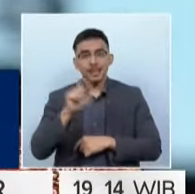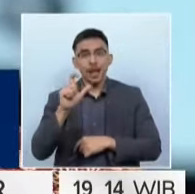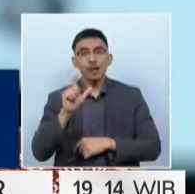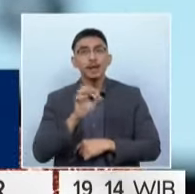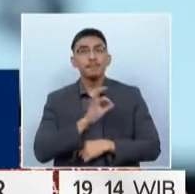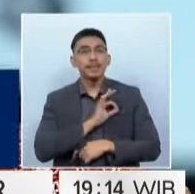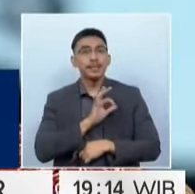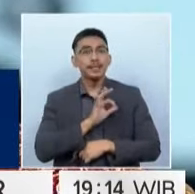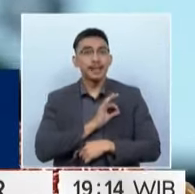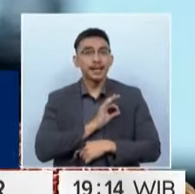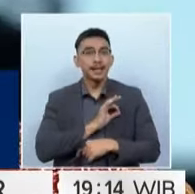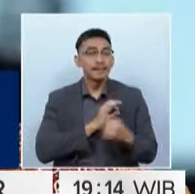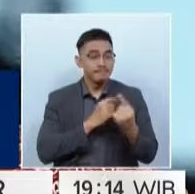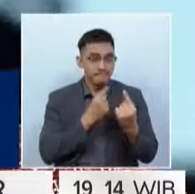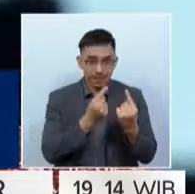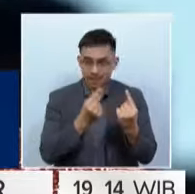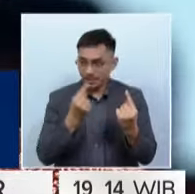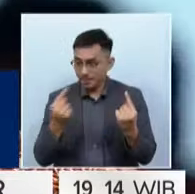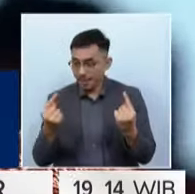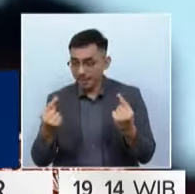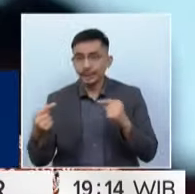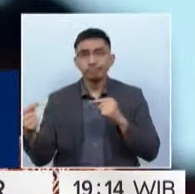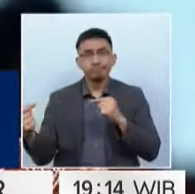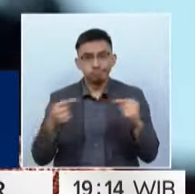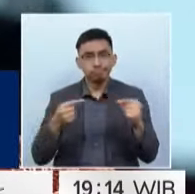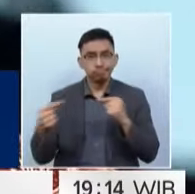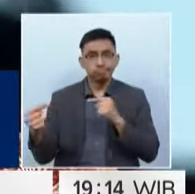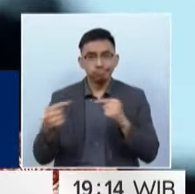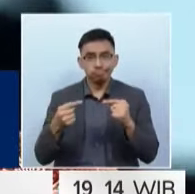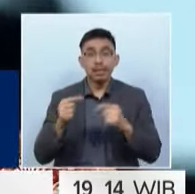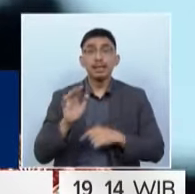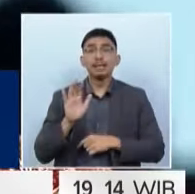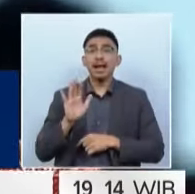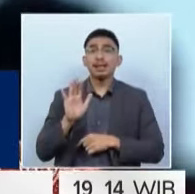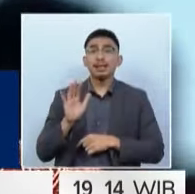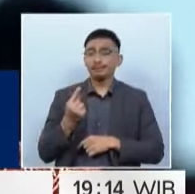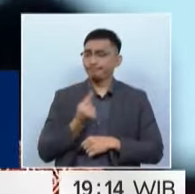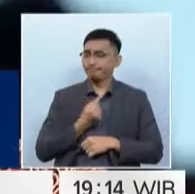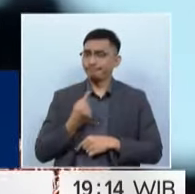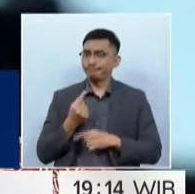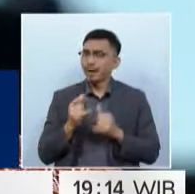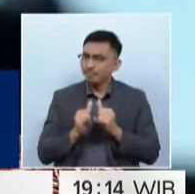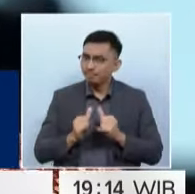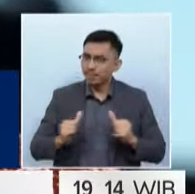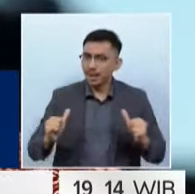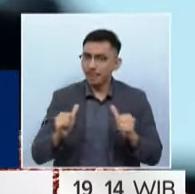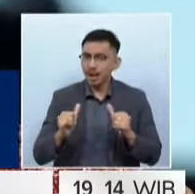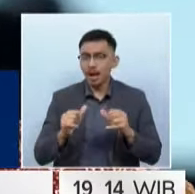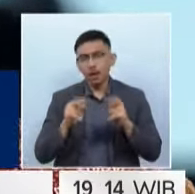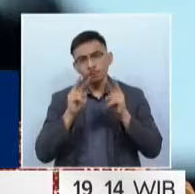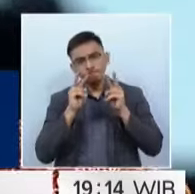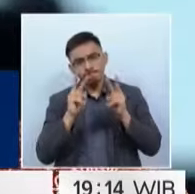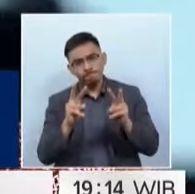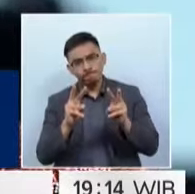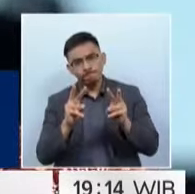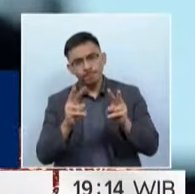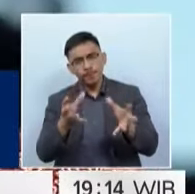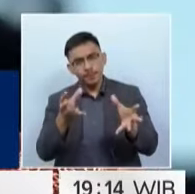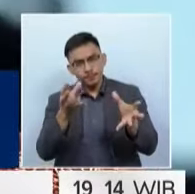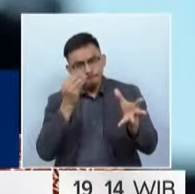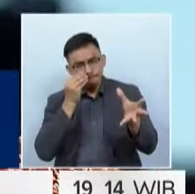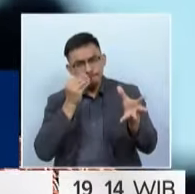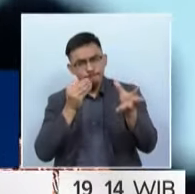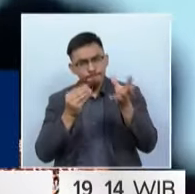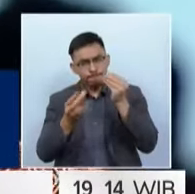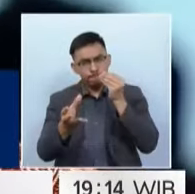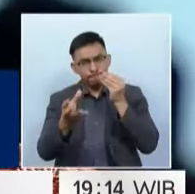karena itu kita semua nanti sama-sama menyaksikan kita simak dengan sungguh-sungguh para pemilih yang